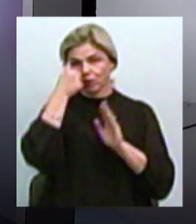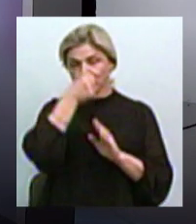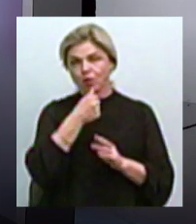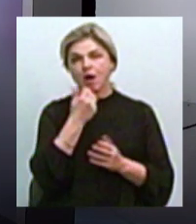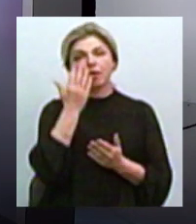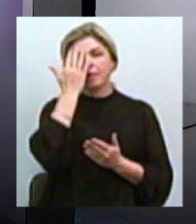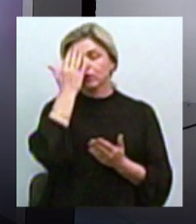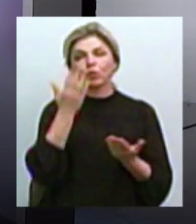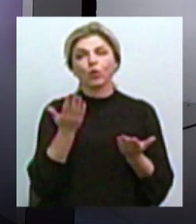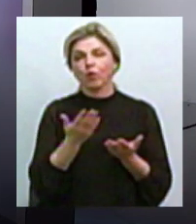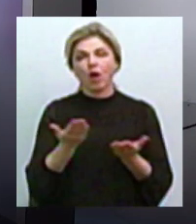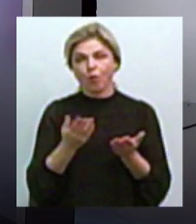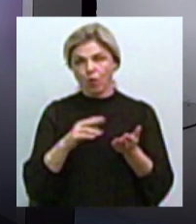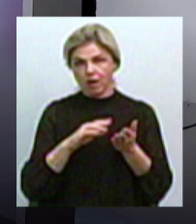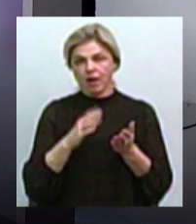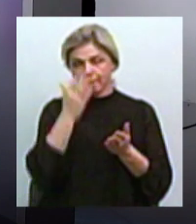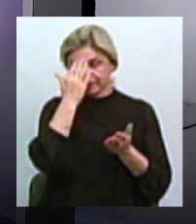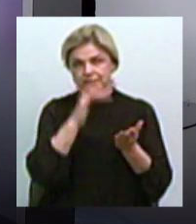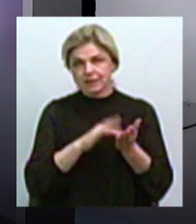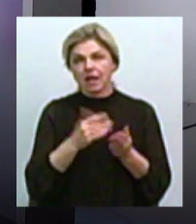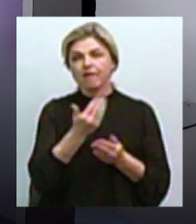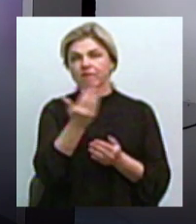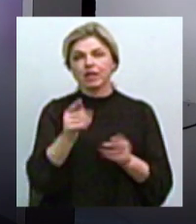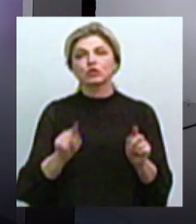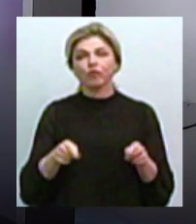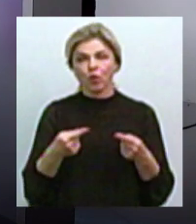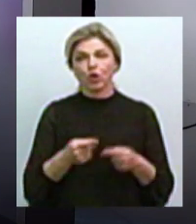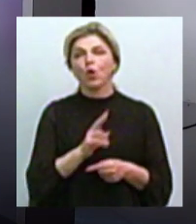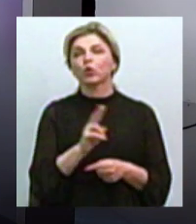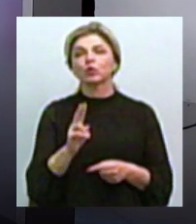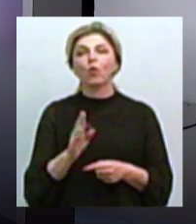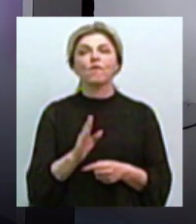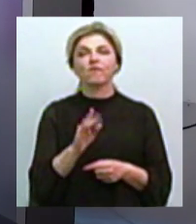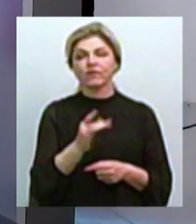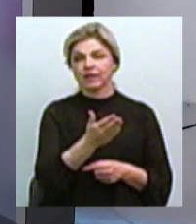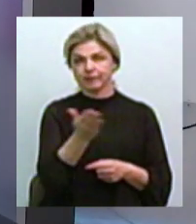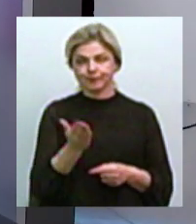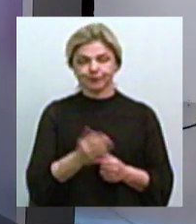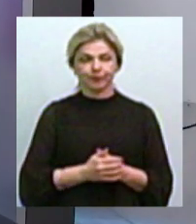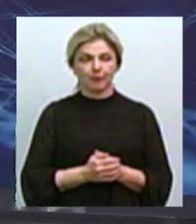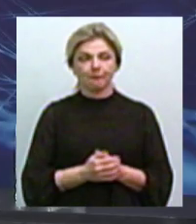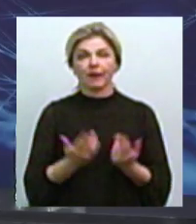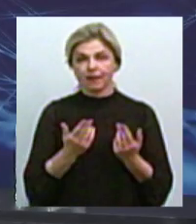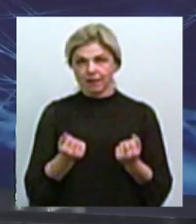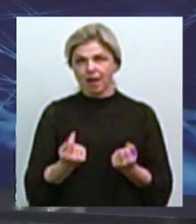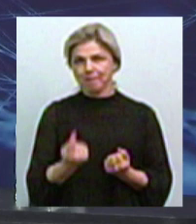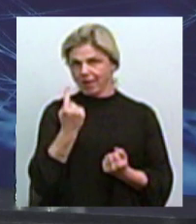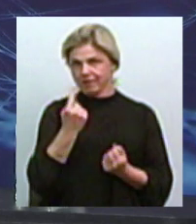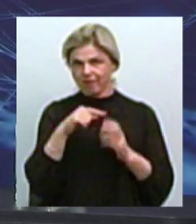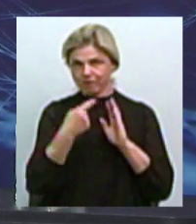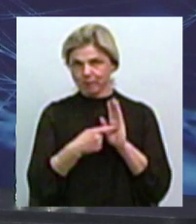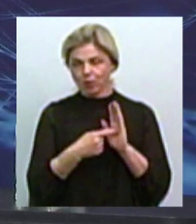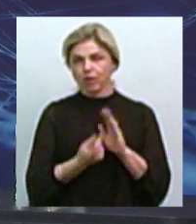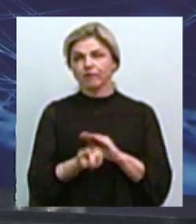метою ви його створювали і хто саме ви? Действительно, это первый вопрос, который возникает у